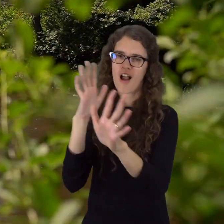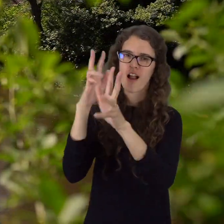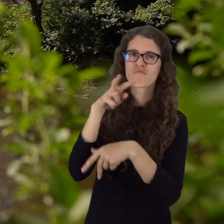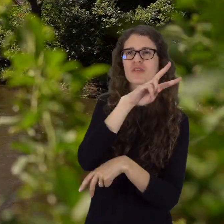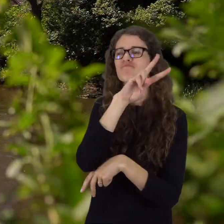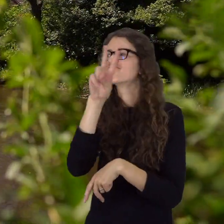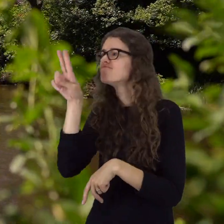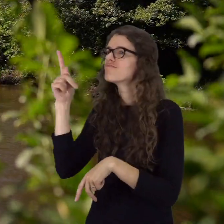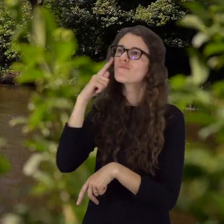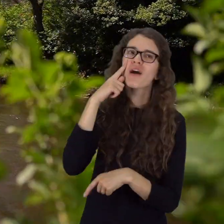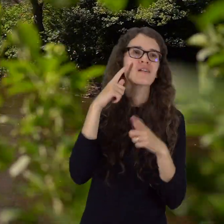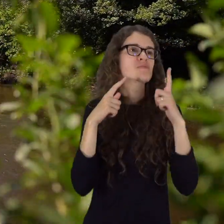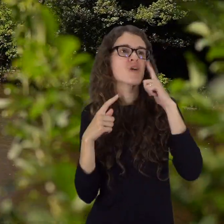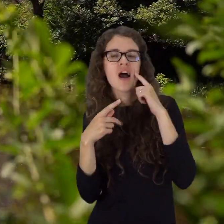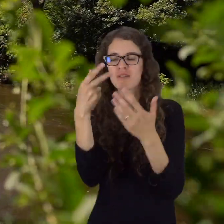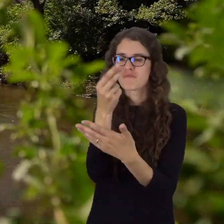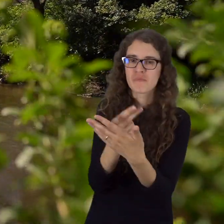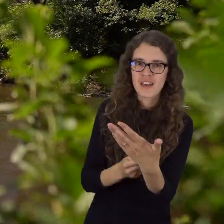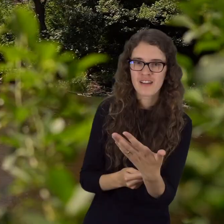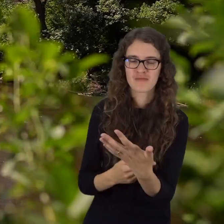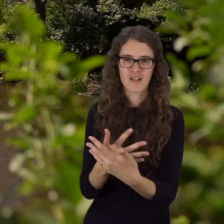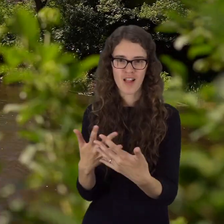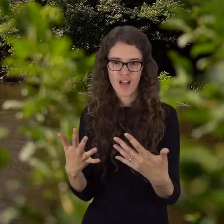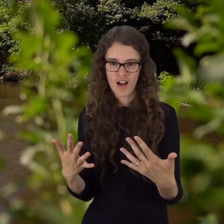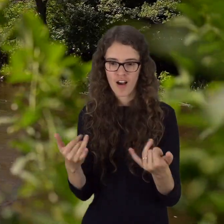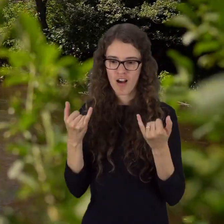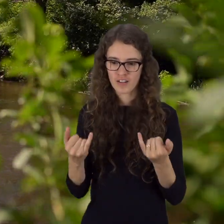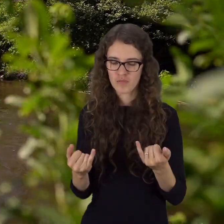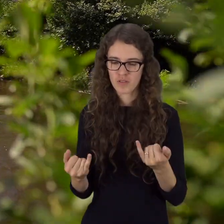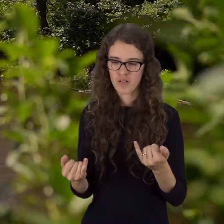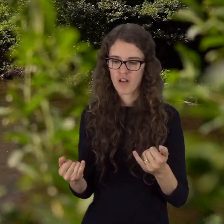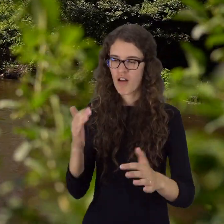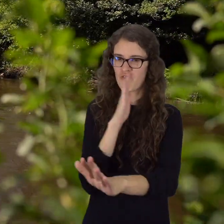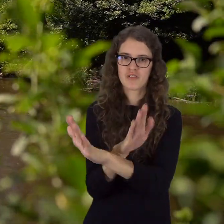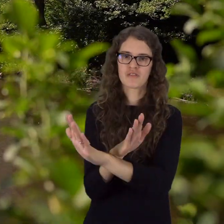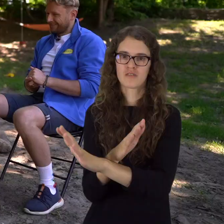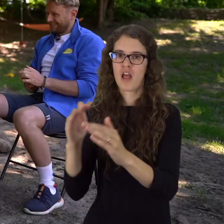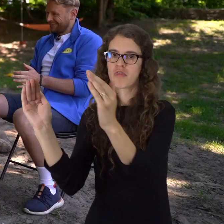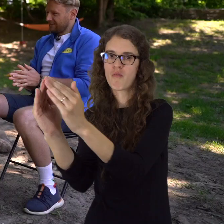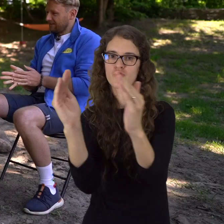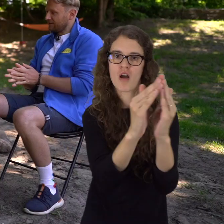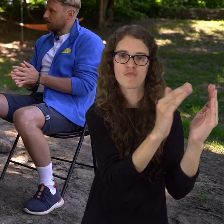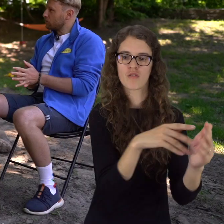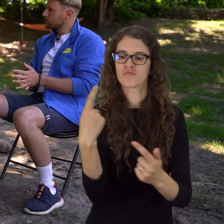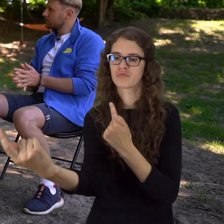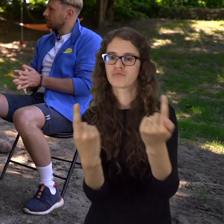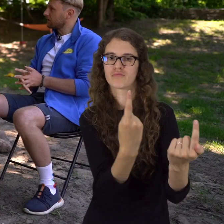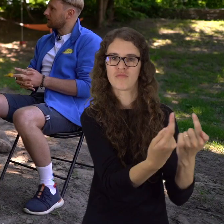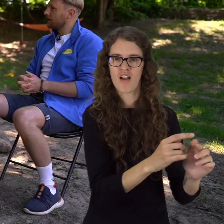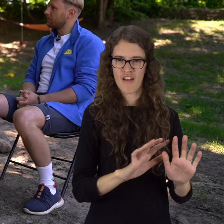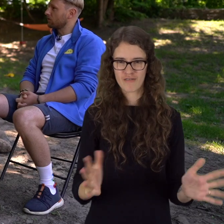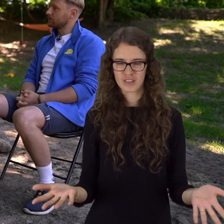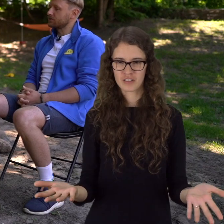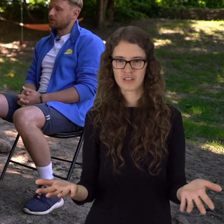piešiame tą gamtą, upę ir panašiai, ir štai staiga mus visus suvarė į namus